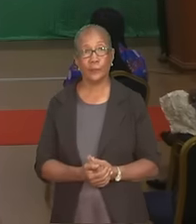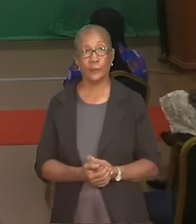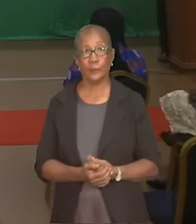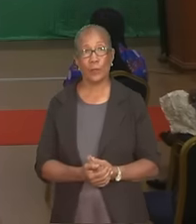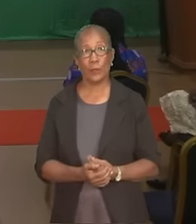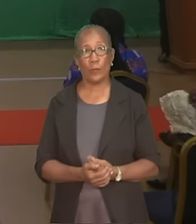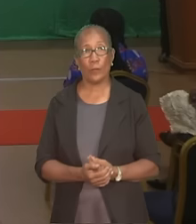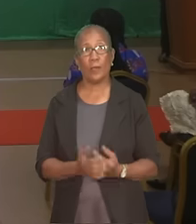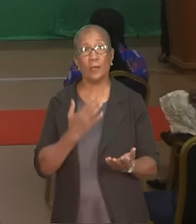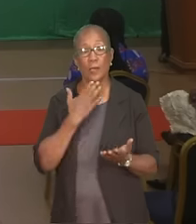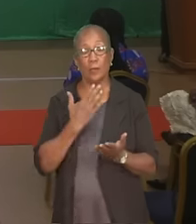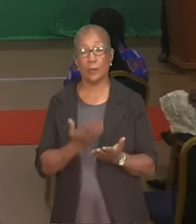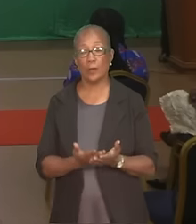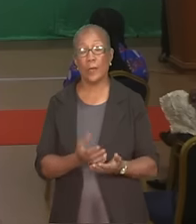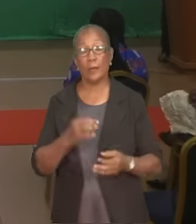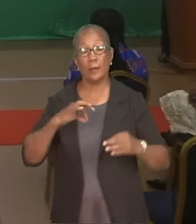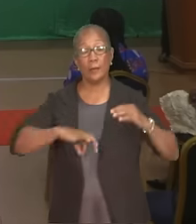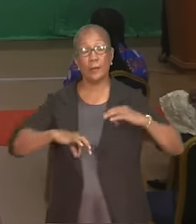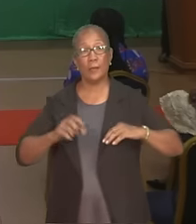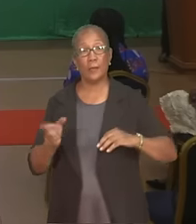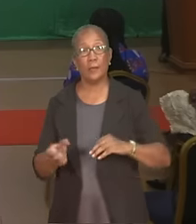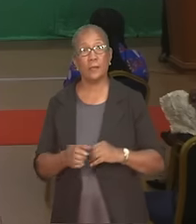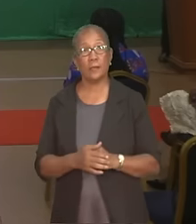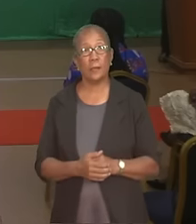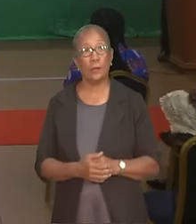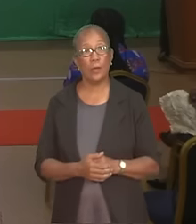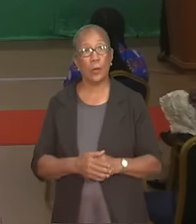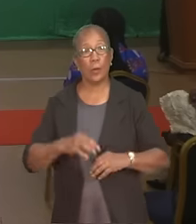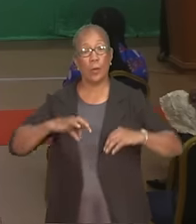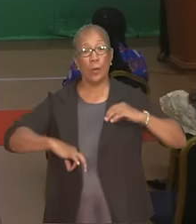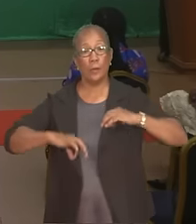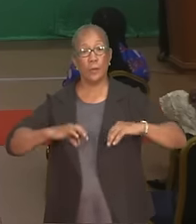Ja, dank u wel, minister. Dan gaan we naar minister Ori.